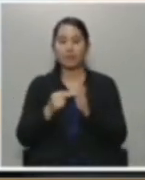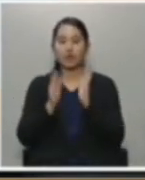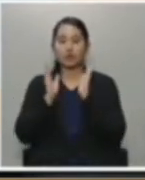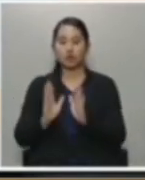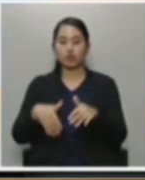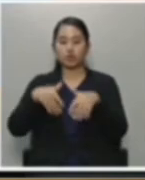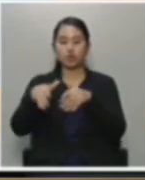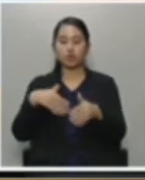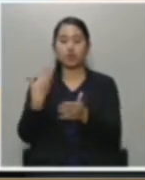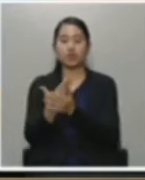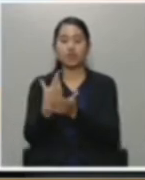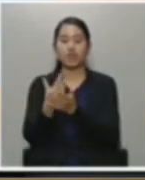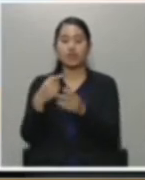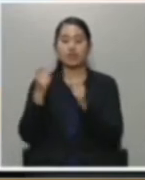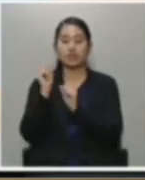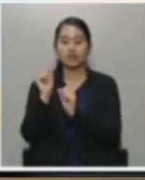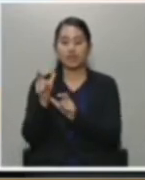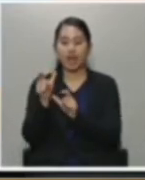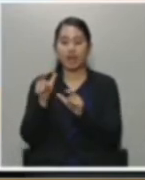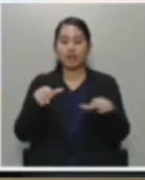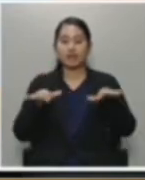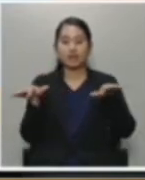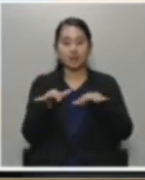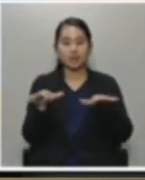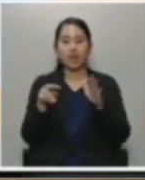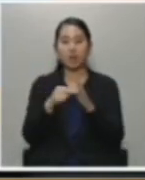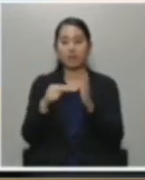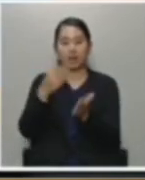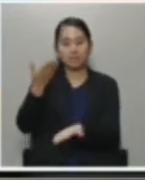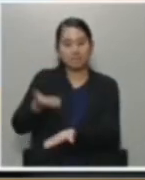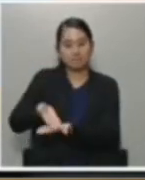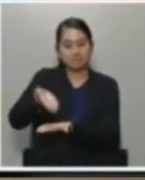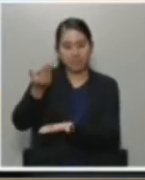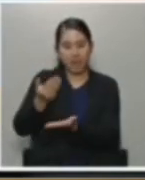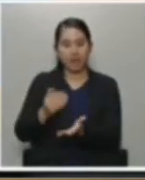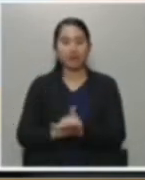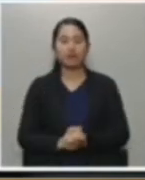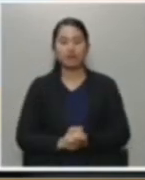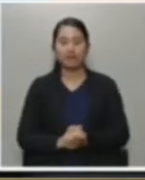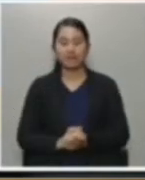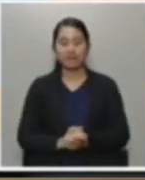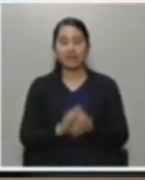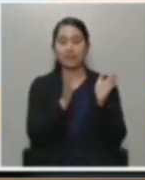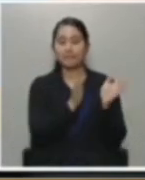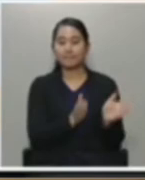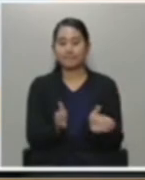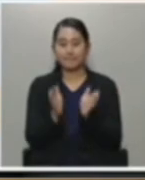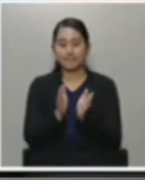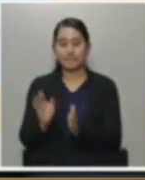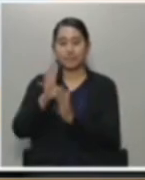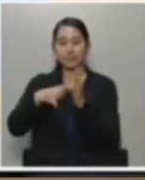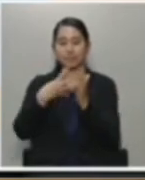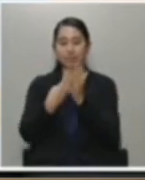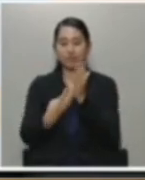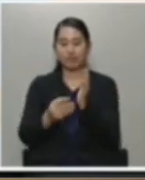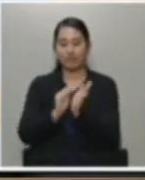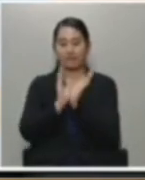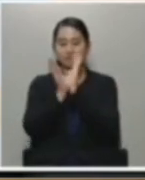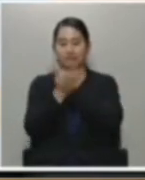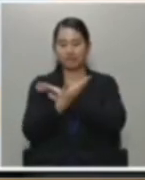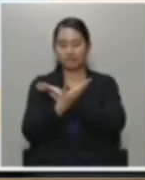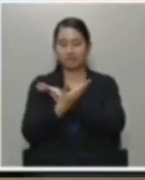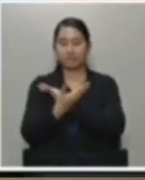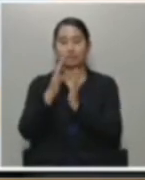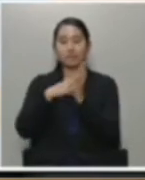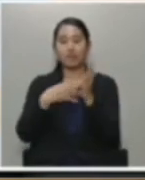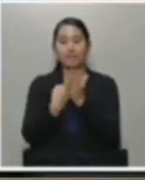างว่าจ้างทั่วไปก็จะได้รับค่าตอบแทนที่สูงเพราะฉะนั้นกระบวนการปฏิรูปยุติ